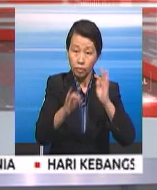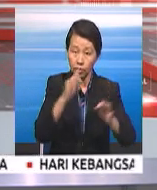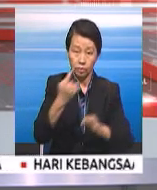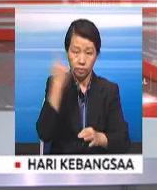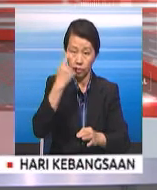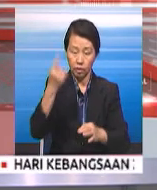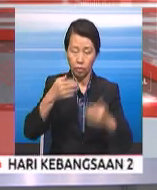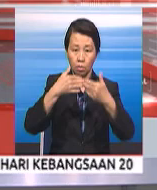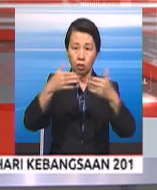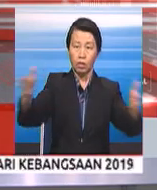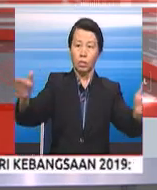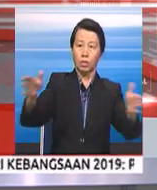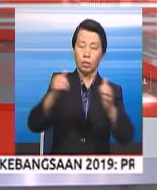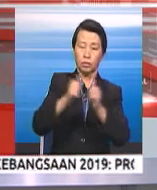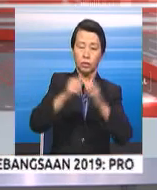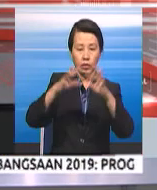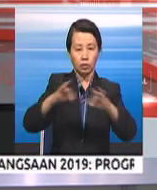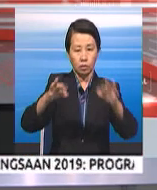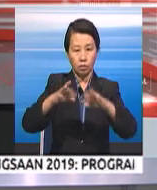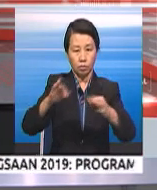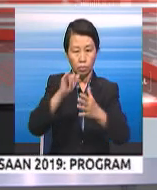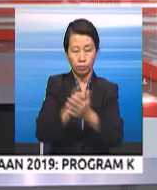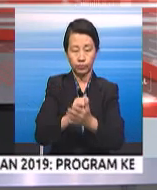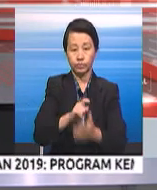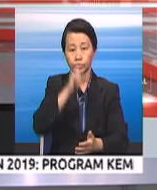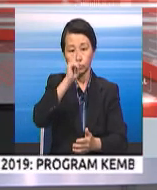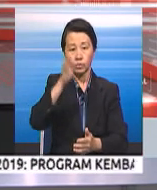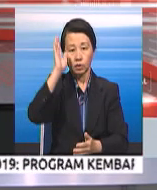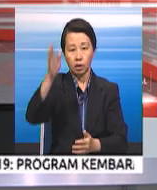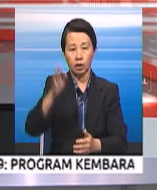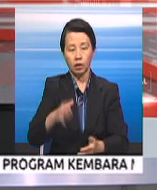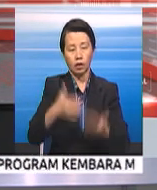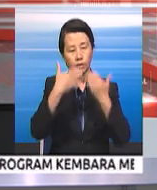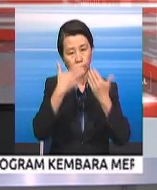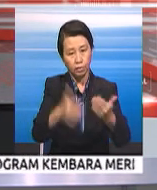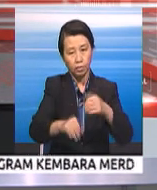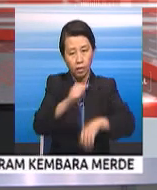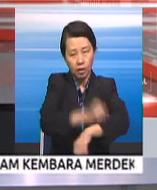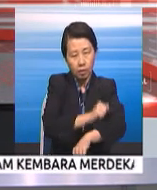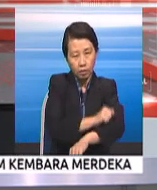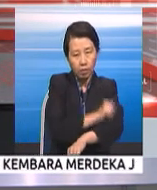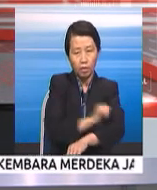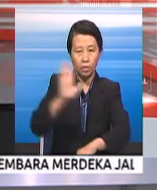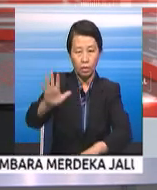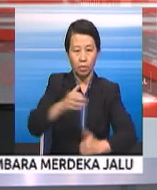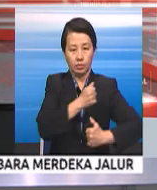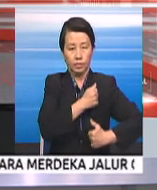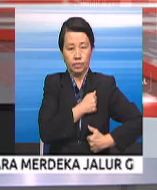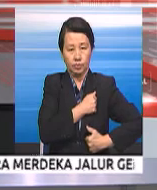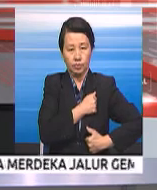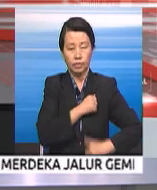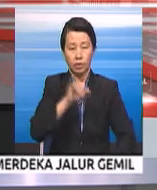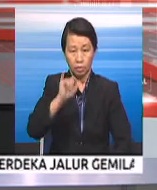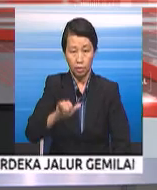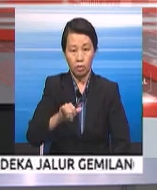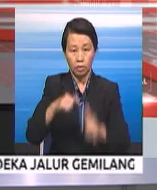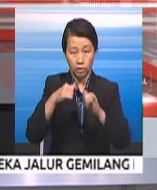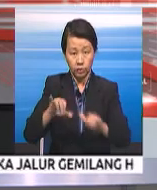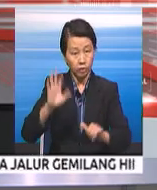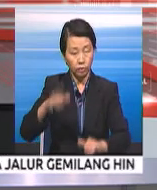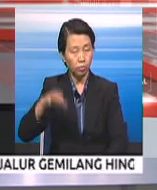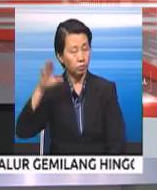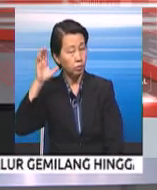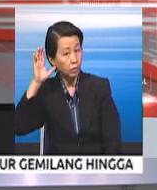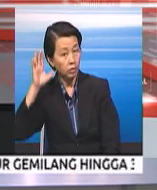sentiasa didedahkan dengan kisah-kisah itu semestinya akan menghargai jasa mereka. Ya, namun bagi yang masih belum